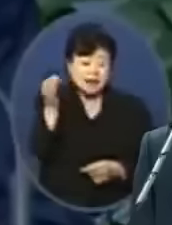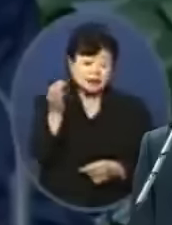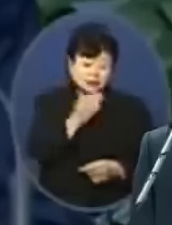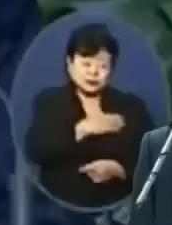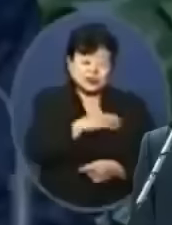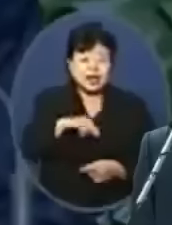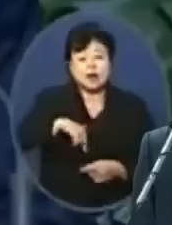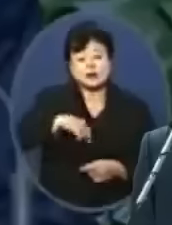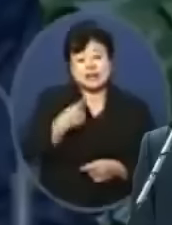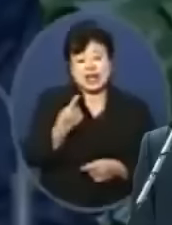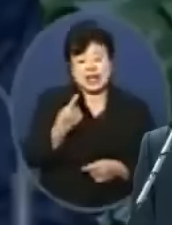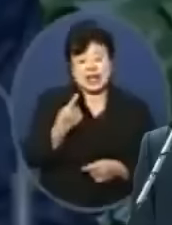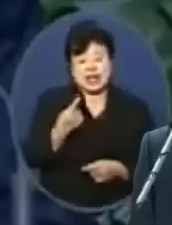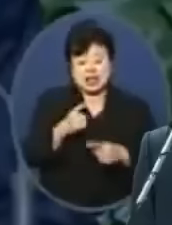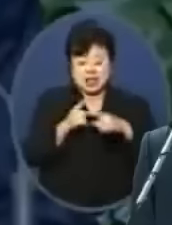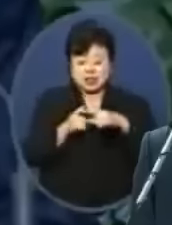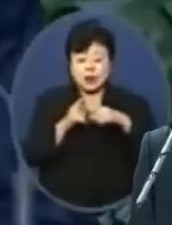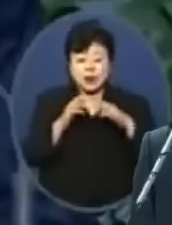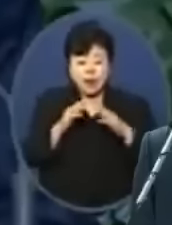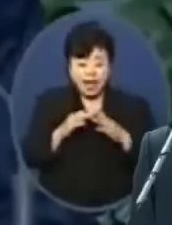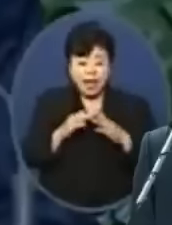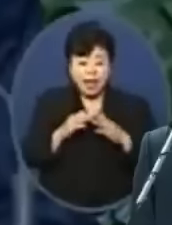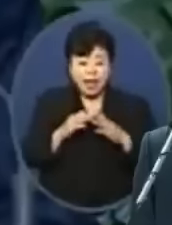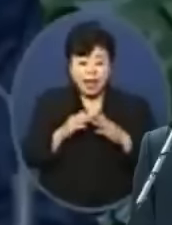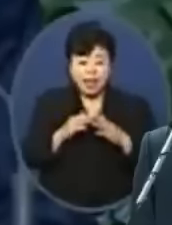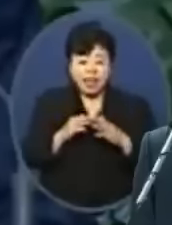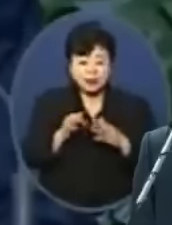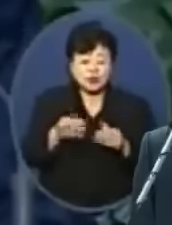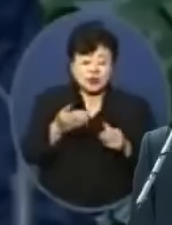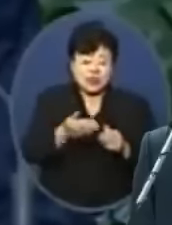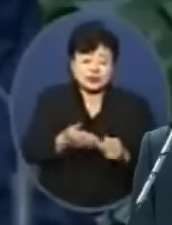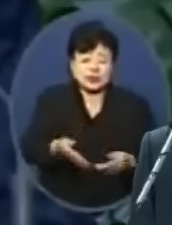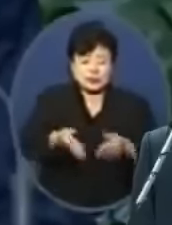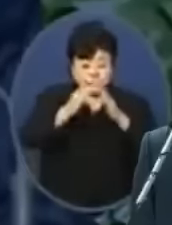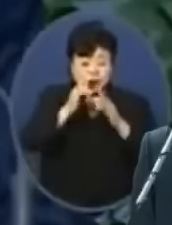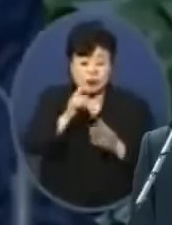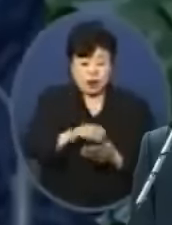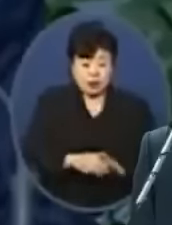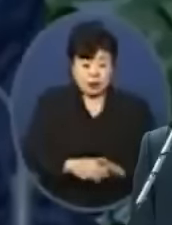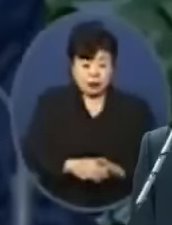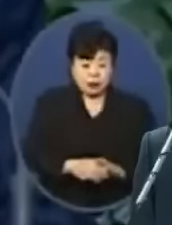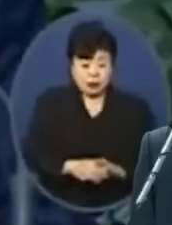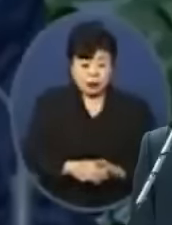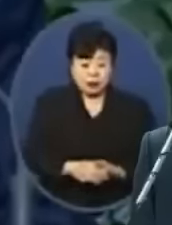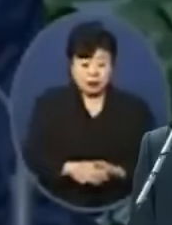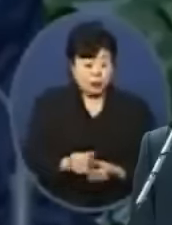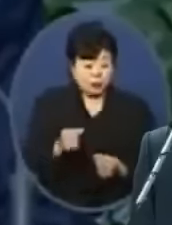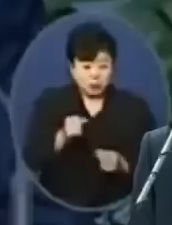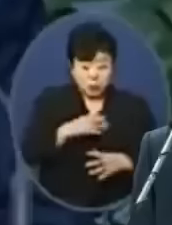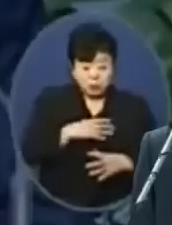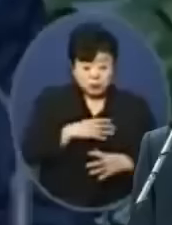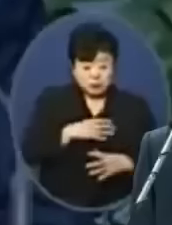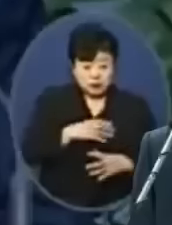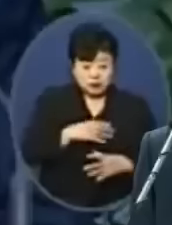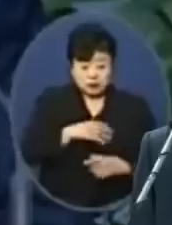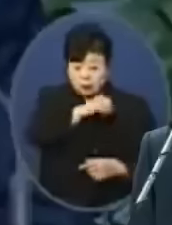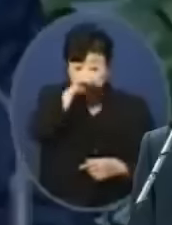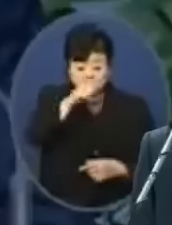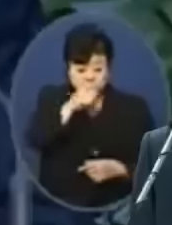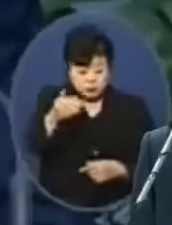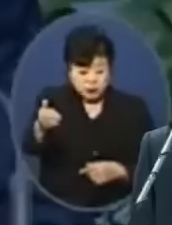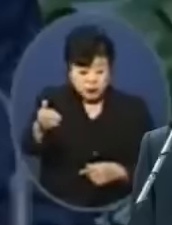부자가 혼자서 이 교회 비용을 다 냈습니다. 어휴, 그런 좋은 장로가 어디